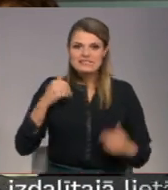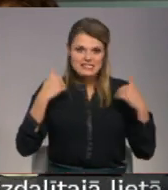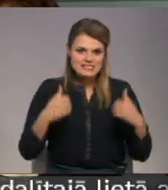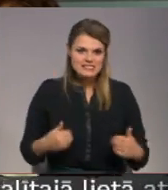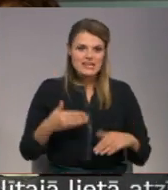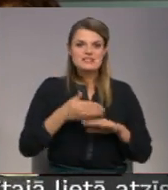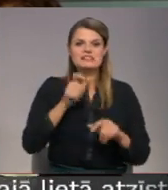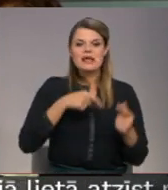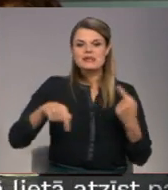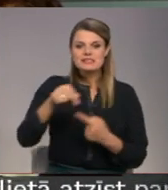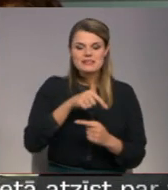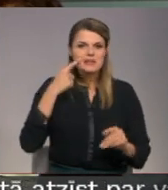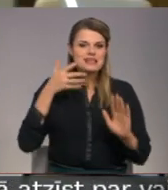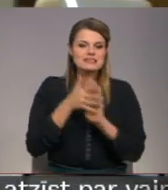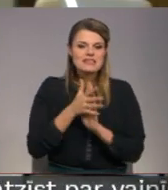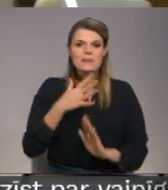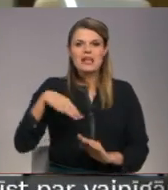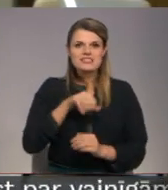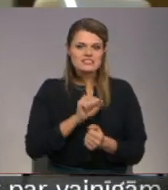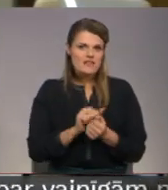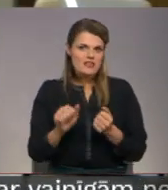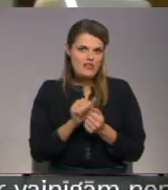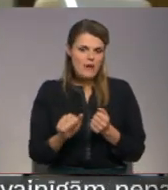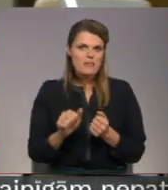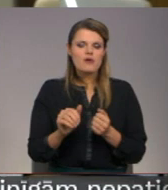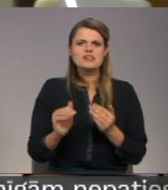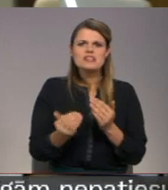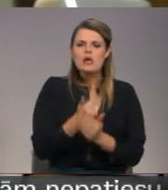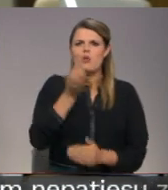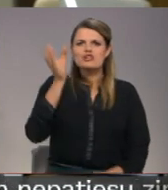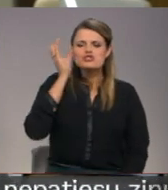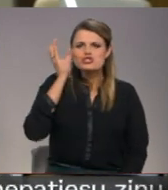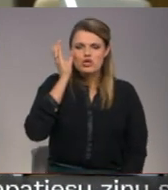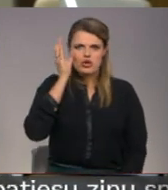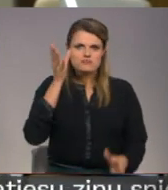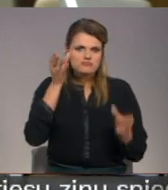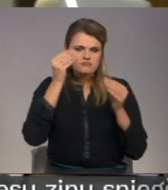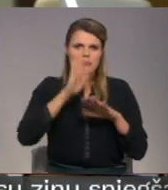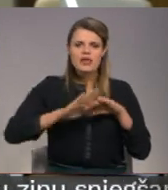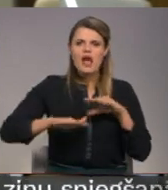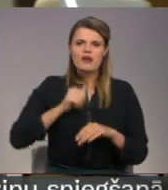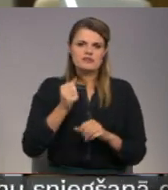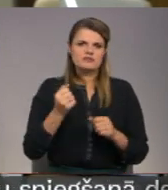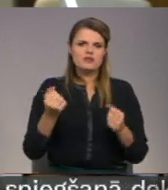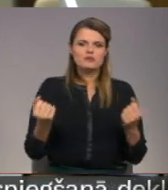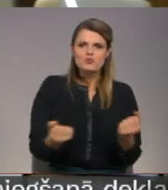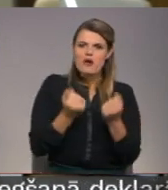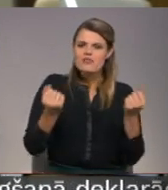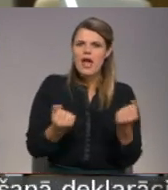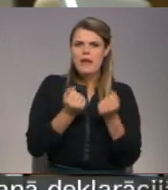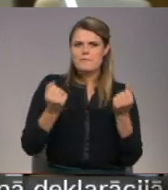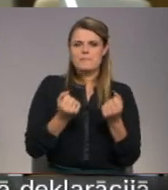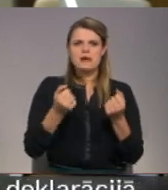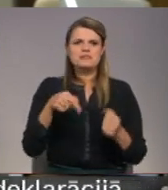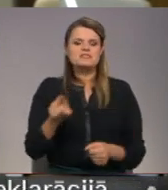cilvēkiem, saprast sevi dabā. Tās ir jaunas zināšanas, tās ir šīs praktiskās darbnīcas un